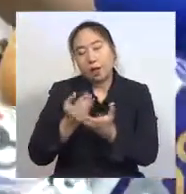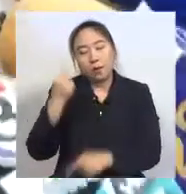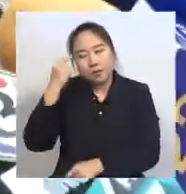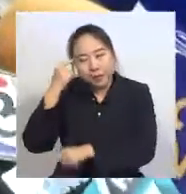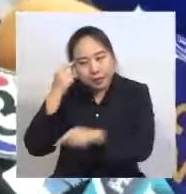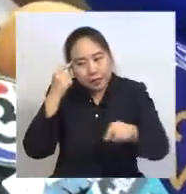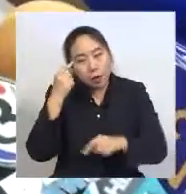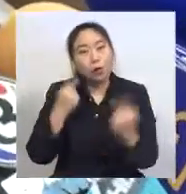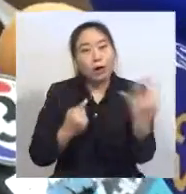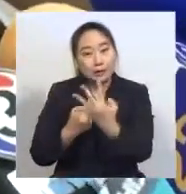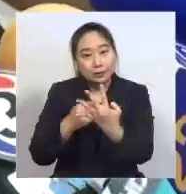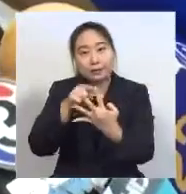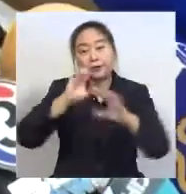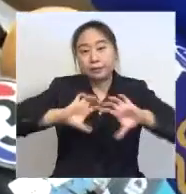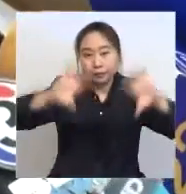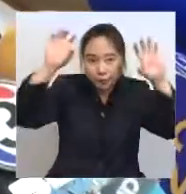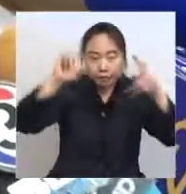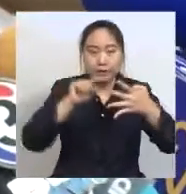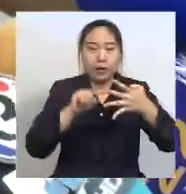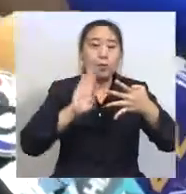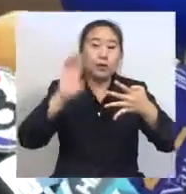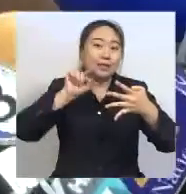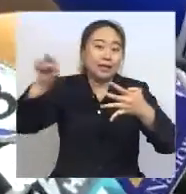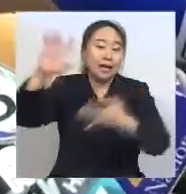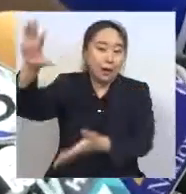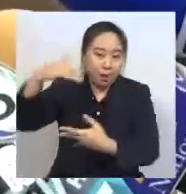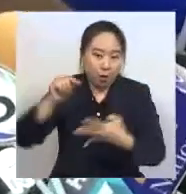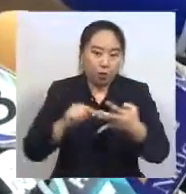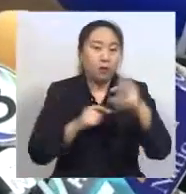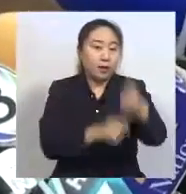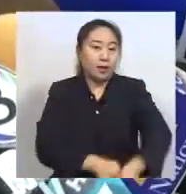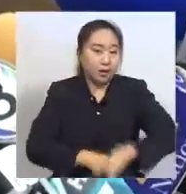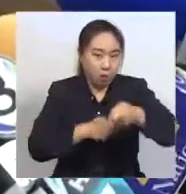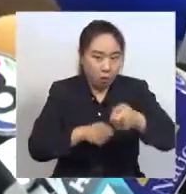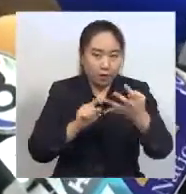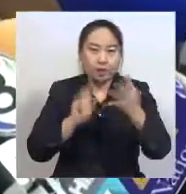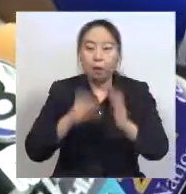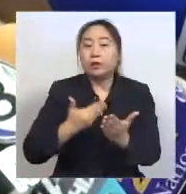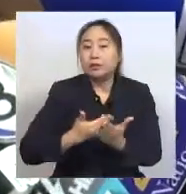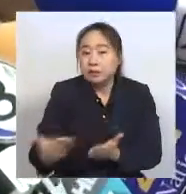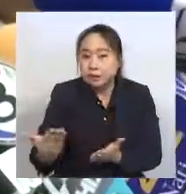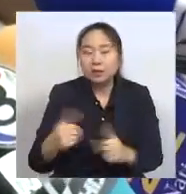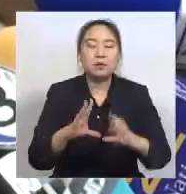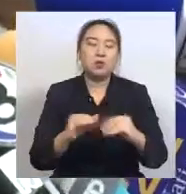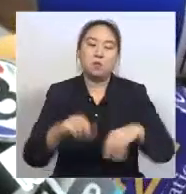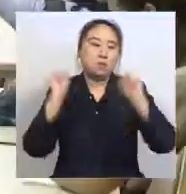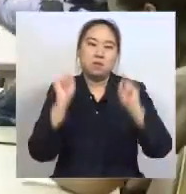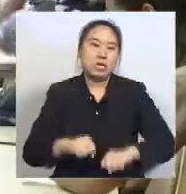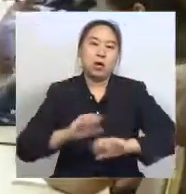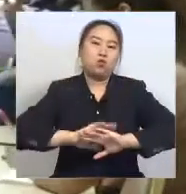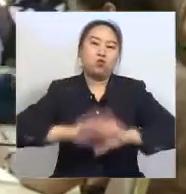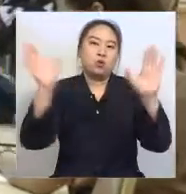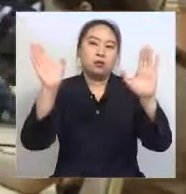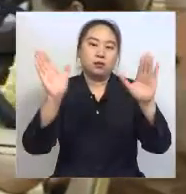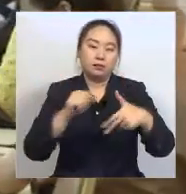ายทั้งภาครัฐผู้นำเข้าเกษตรกรและผู้บริโภคโดยที่ประชุมเนี่ยมีมติยกเลิกระดับยก